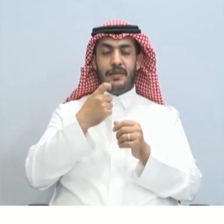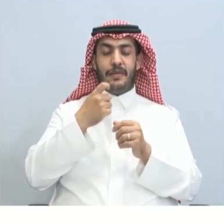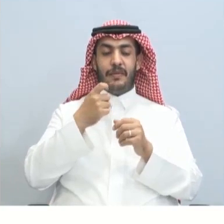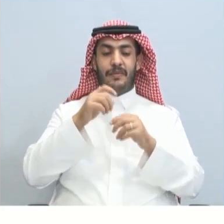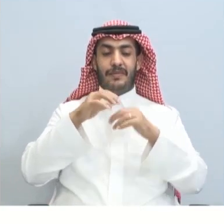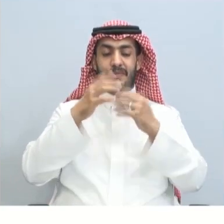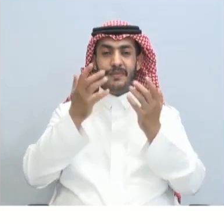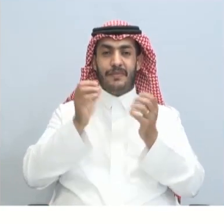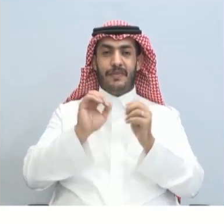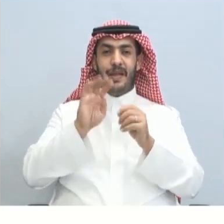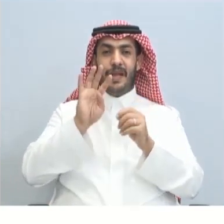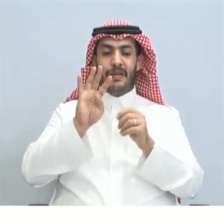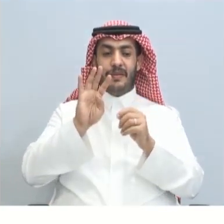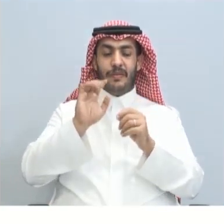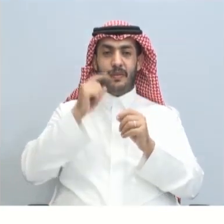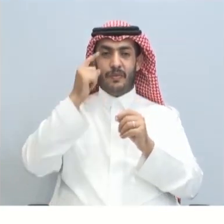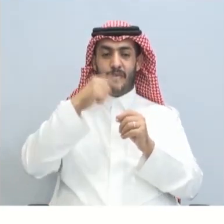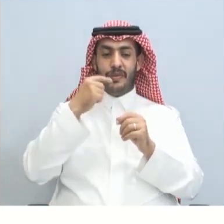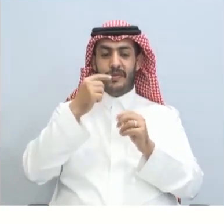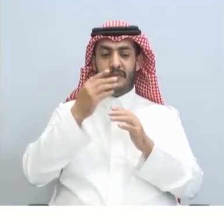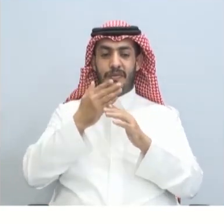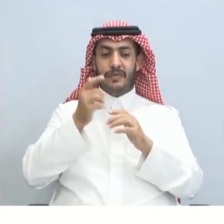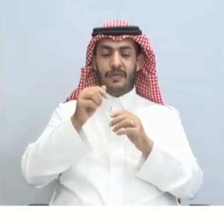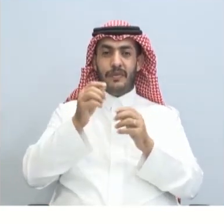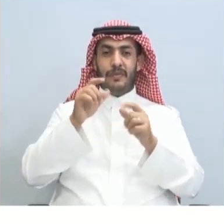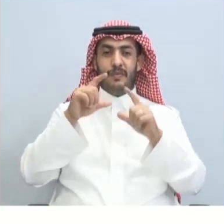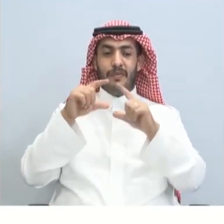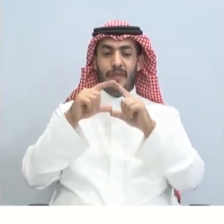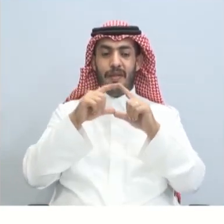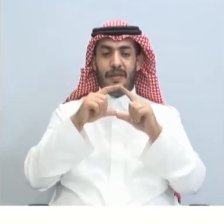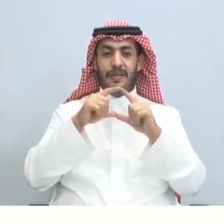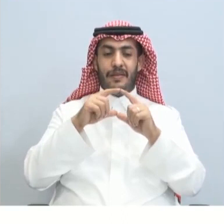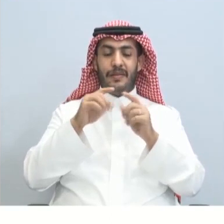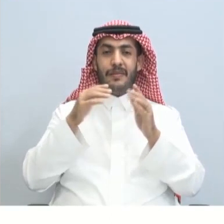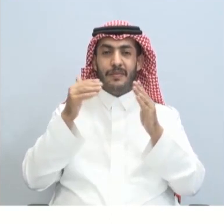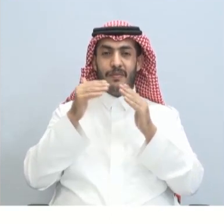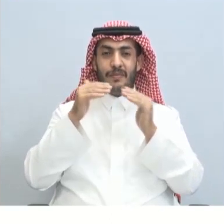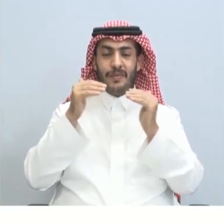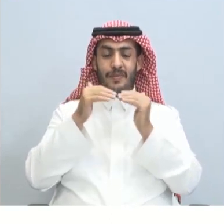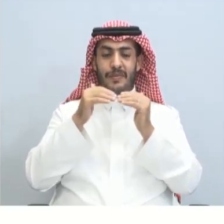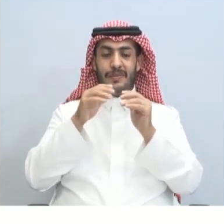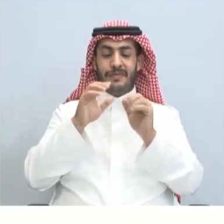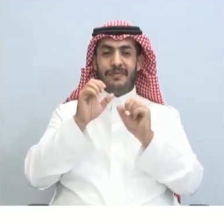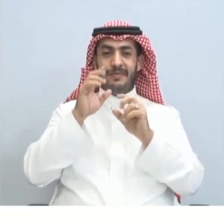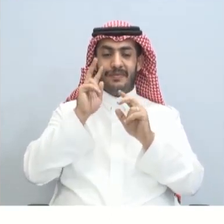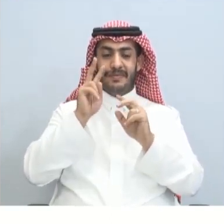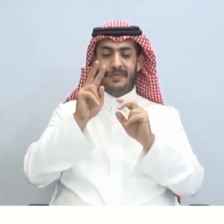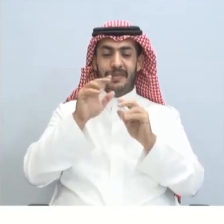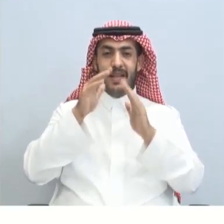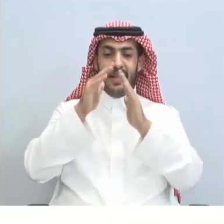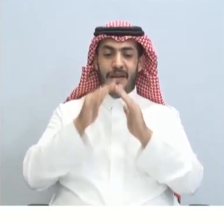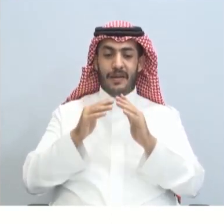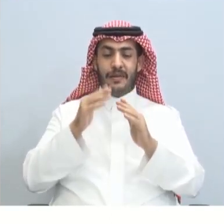محاط باربعه اوجه من مثلثات متساويه الاضلاع على شكل